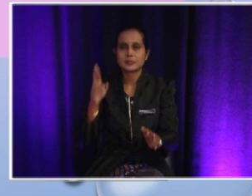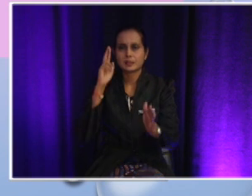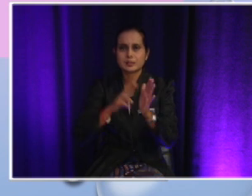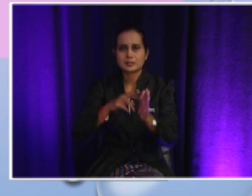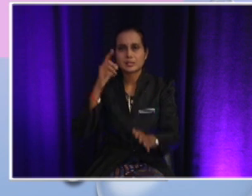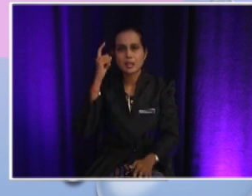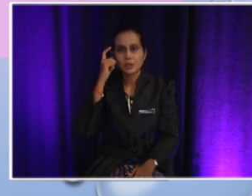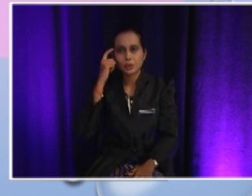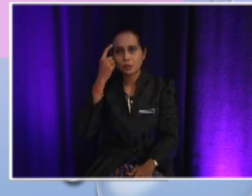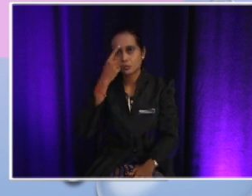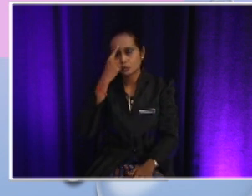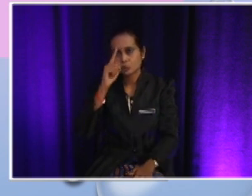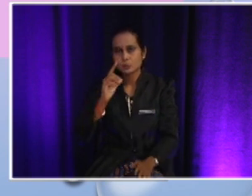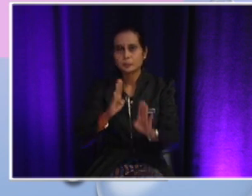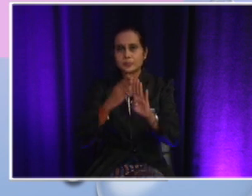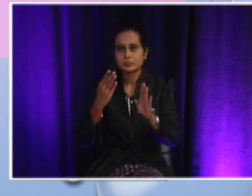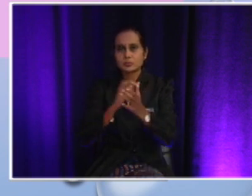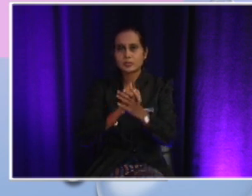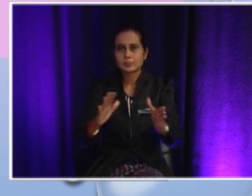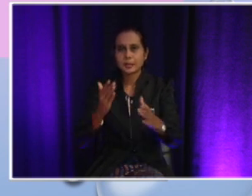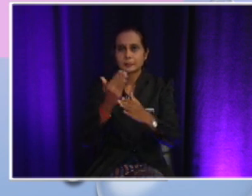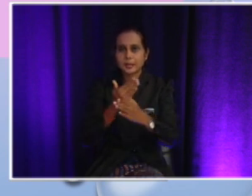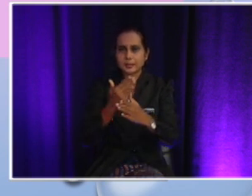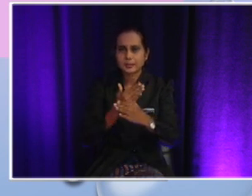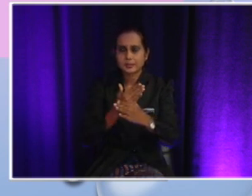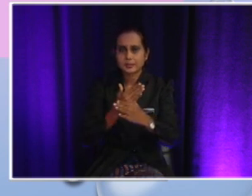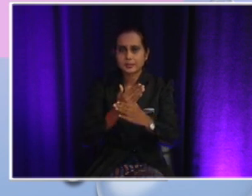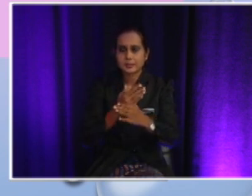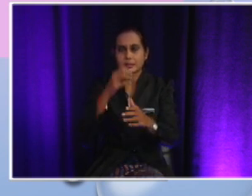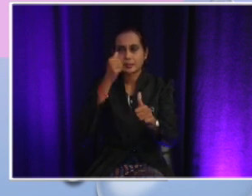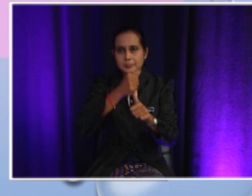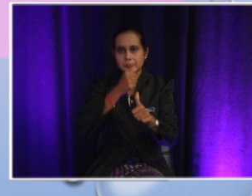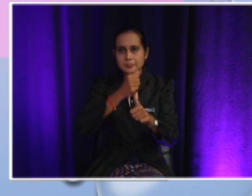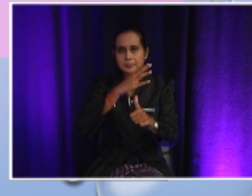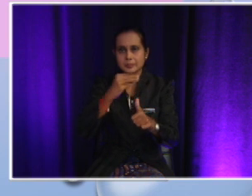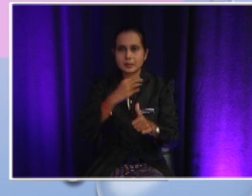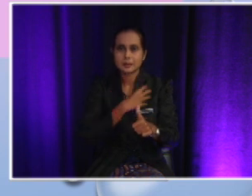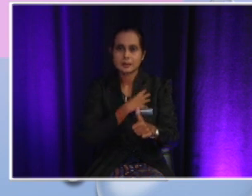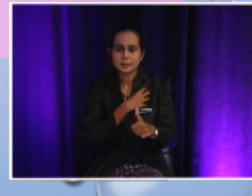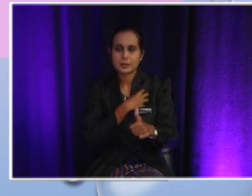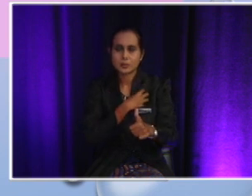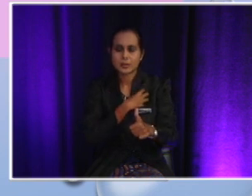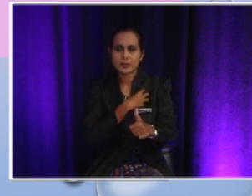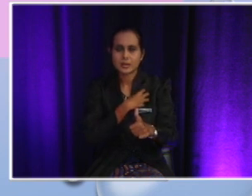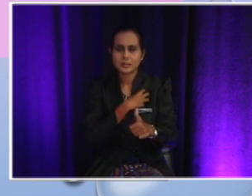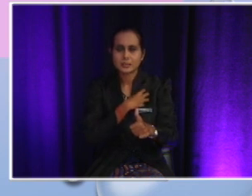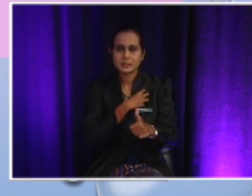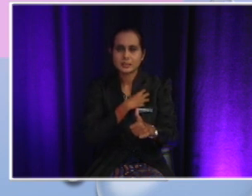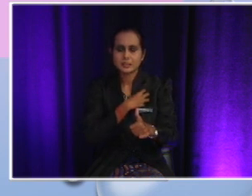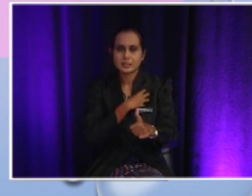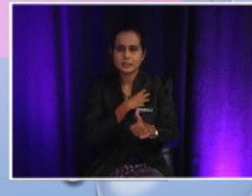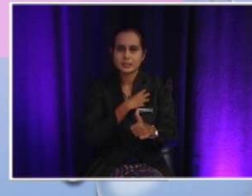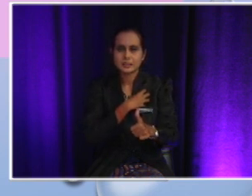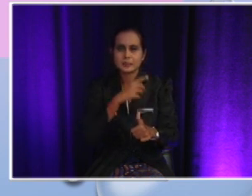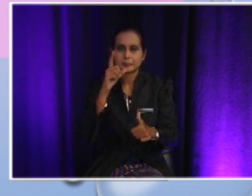sebuah bank. Okey. Okey, pengarah dan pegawai, ini pengarah dan pegawai,